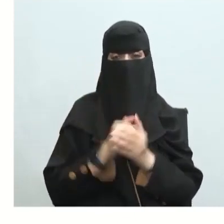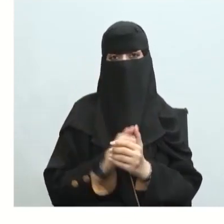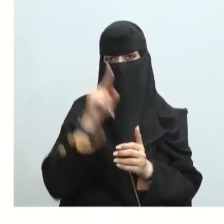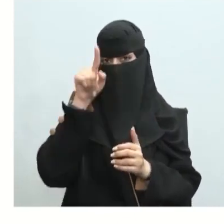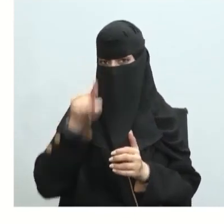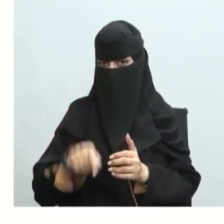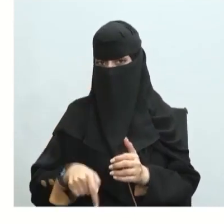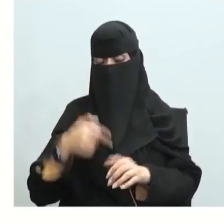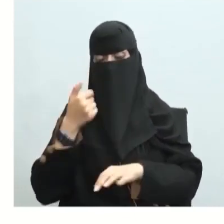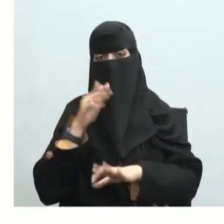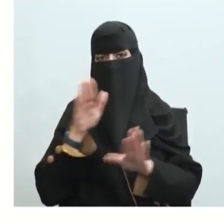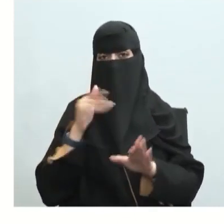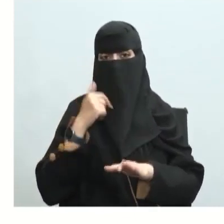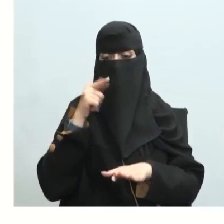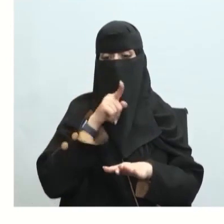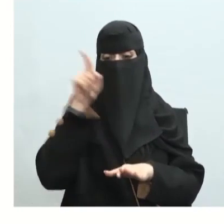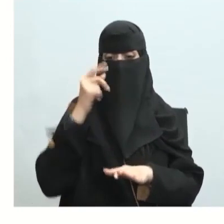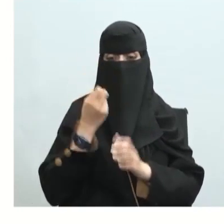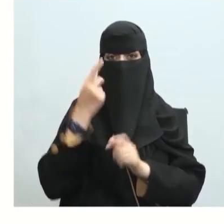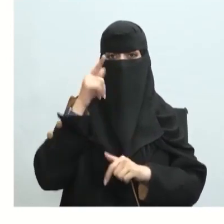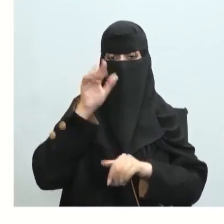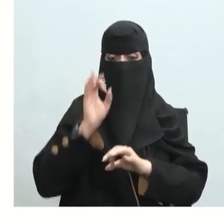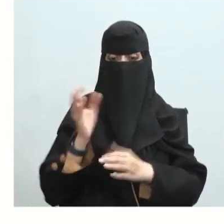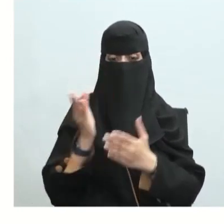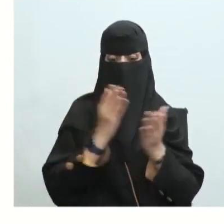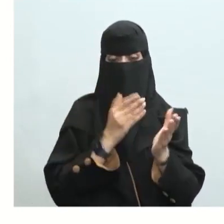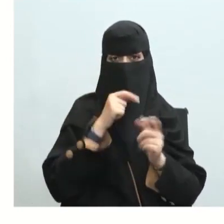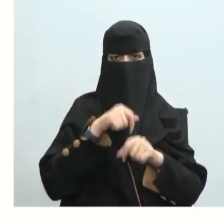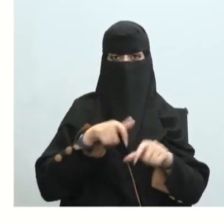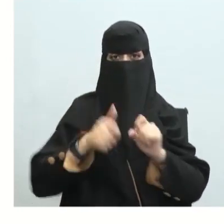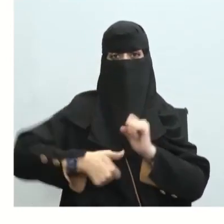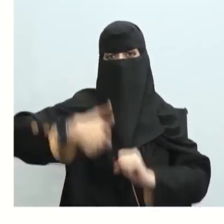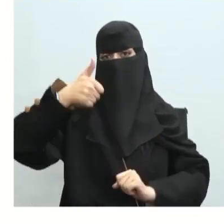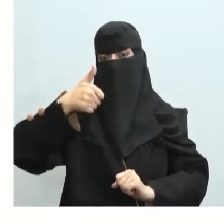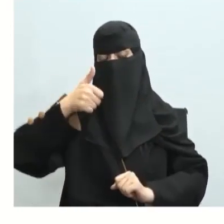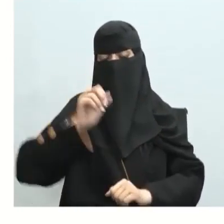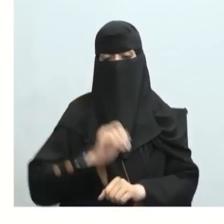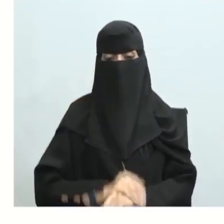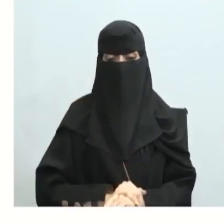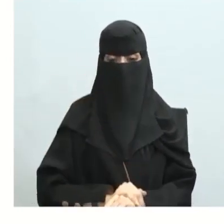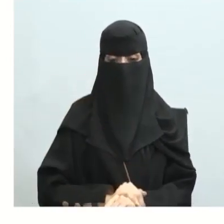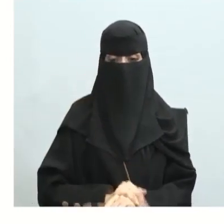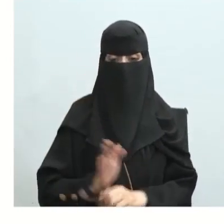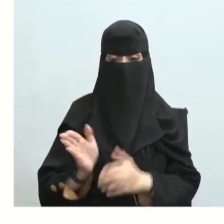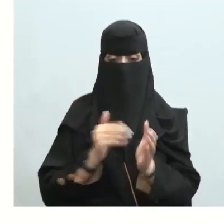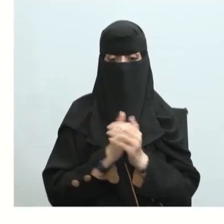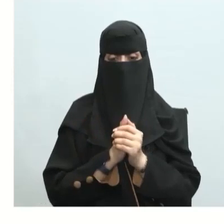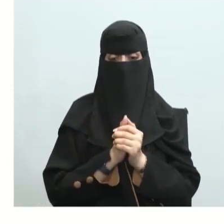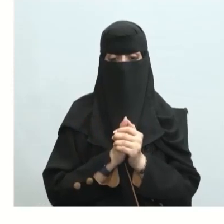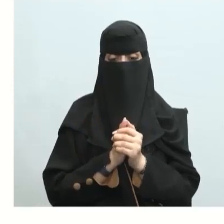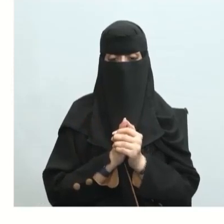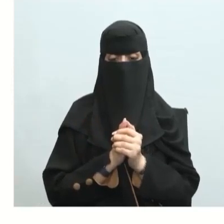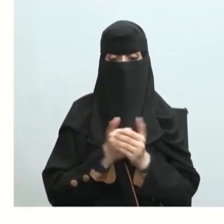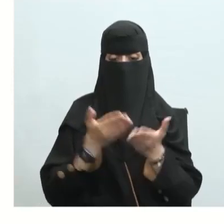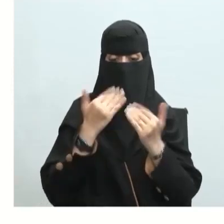والفعل كل ذلك لاثاره الانباه للف الانتباه ثم سيذكر ايضا عباره والحاجه هو اشعار متلقي بمشكله